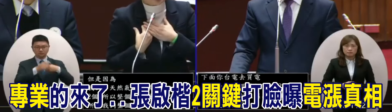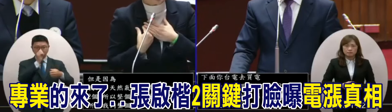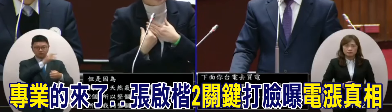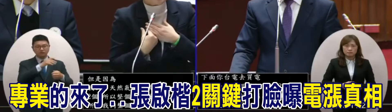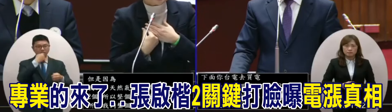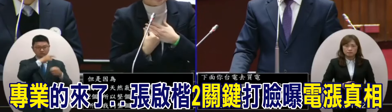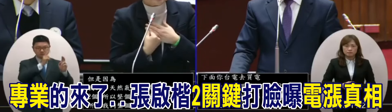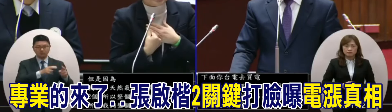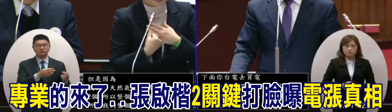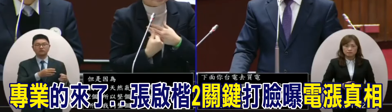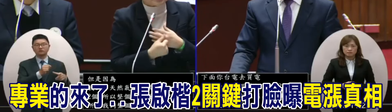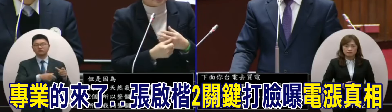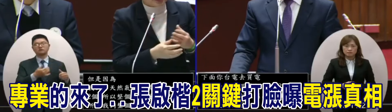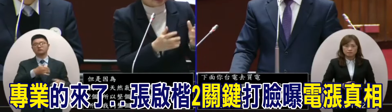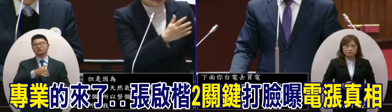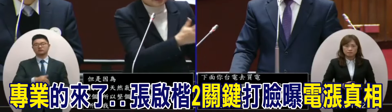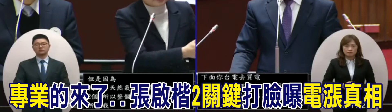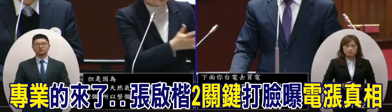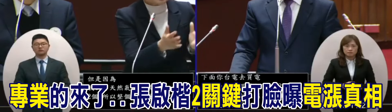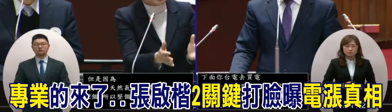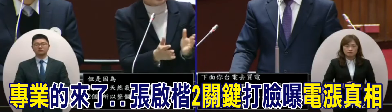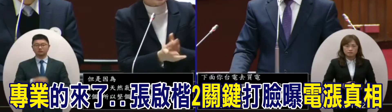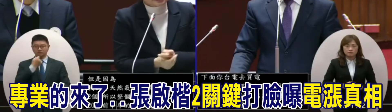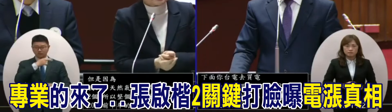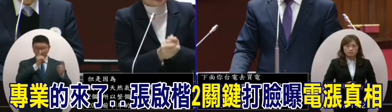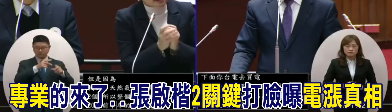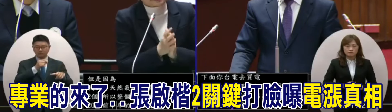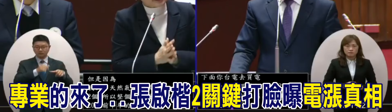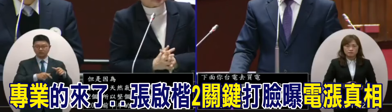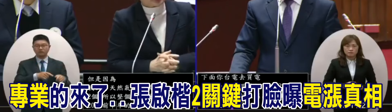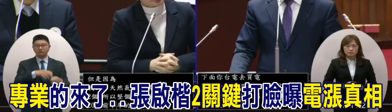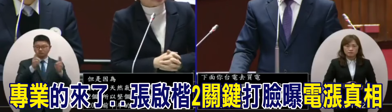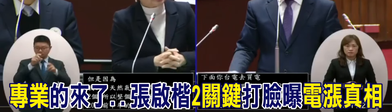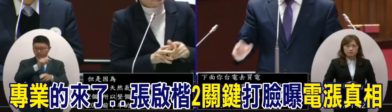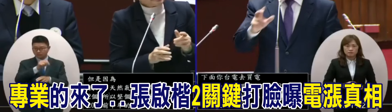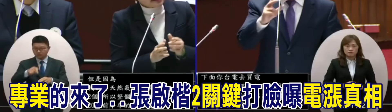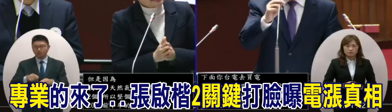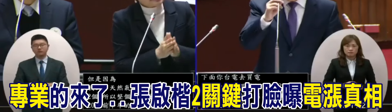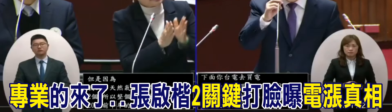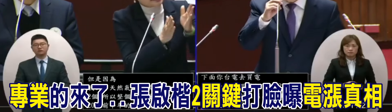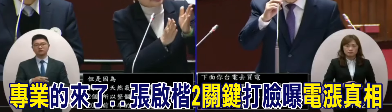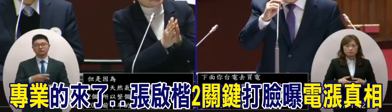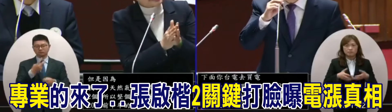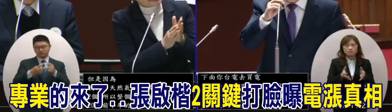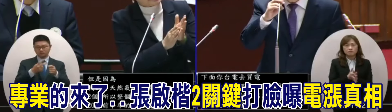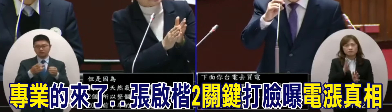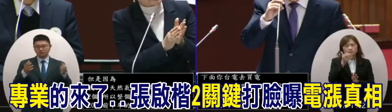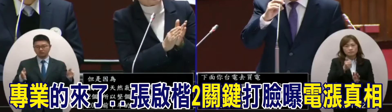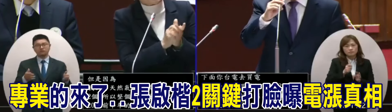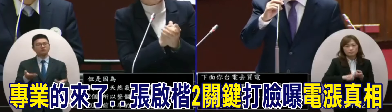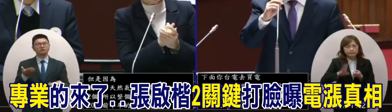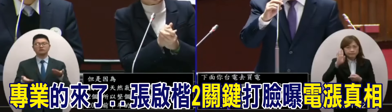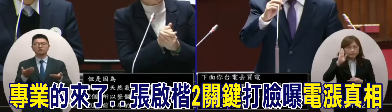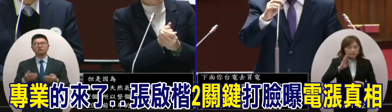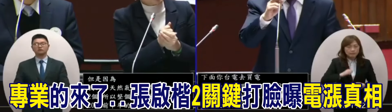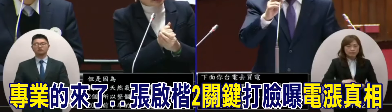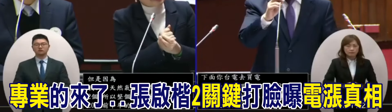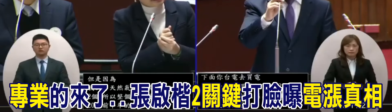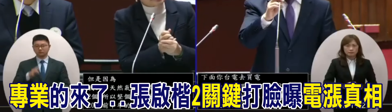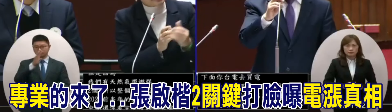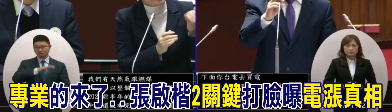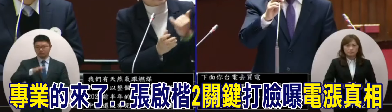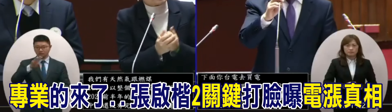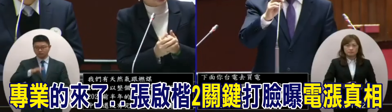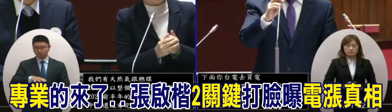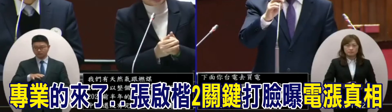电的购电的成本来讲的话，2022跟2023是差不多的。但是这里讲的4000多，我的